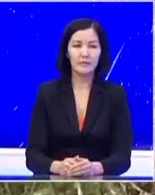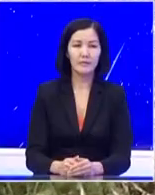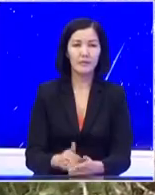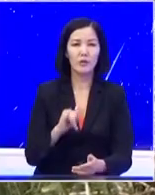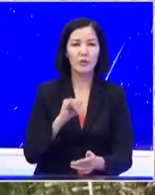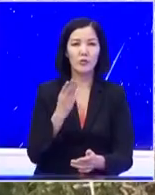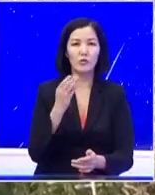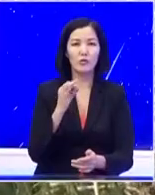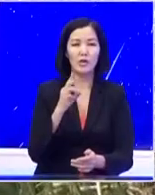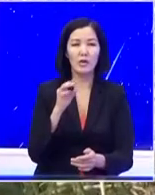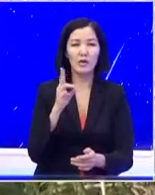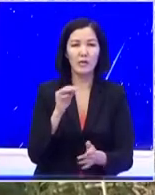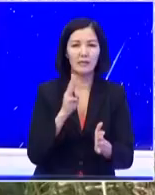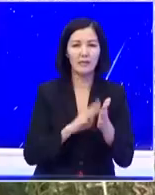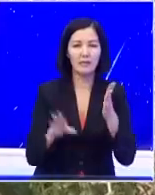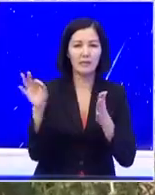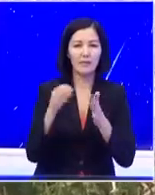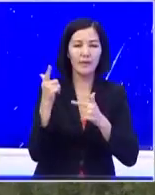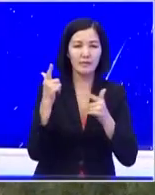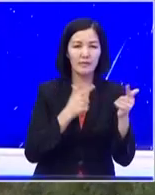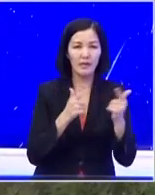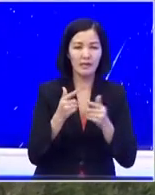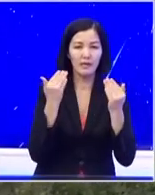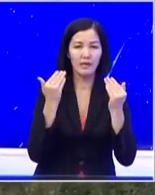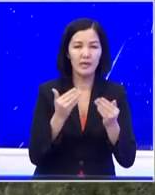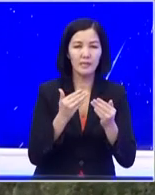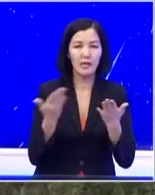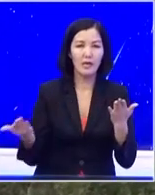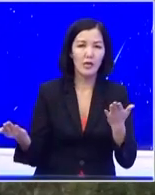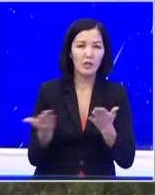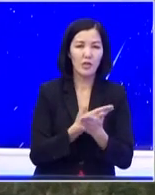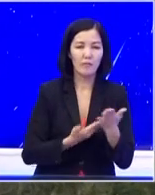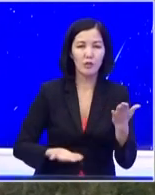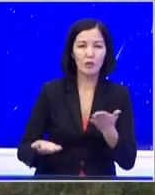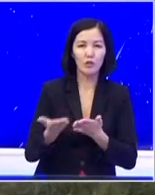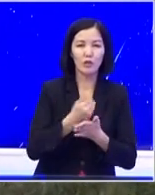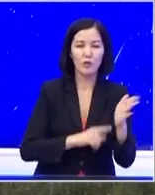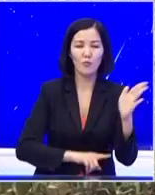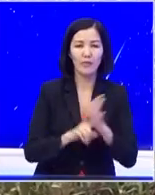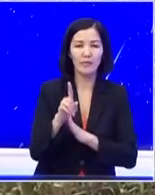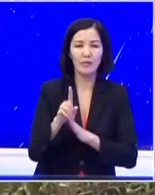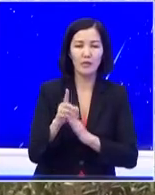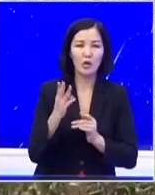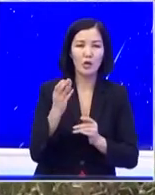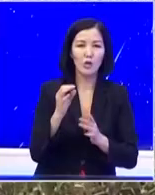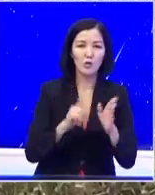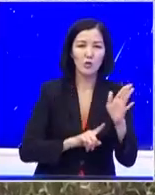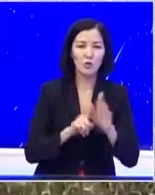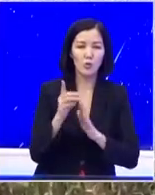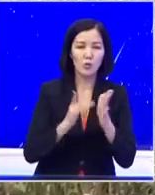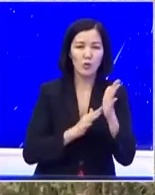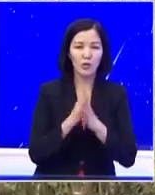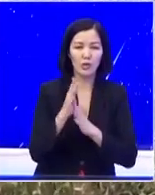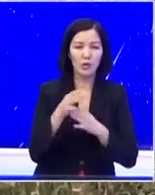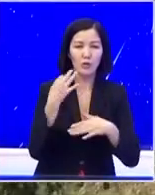Шарал аудан жемшөбінің 80%-ын дайындайтын округ. Қазір мұнда шабындық жұмыстары қызу. Жоңышқаның бірінші орыны жүріп жатыр. Шаруалар енді күзге дейін